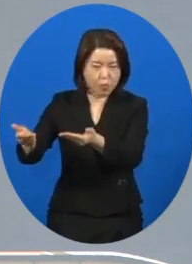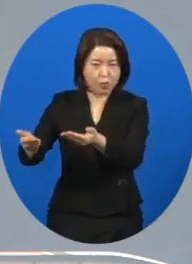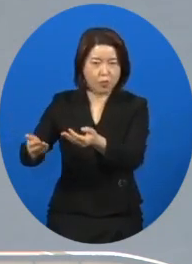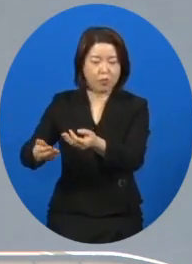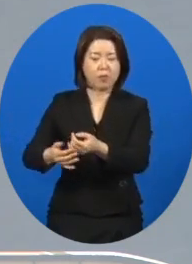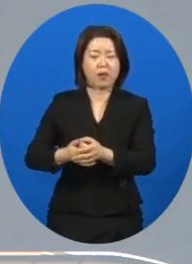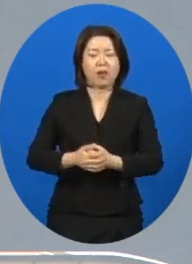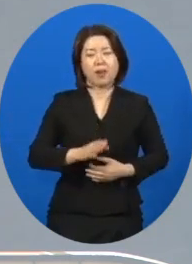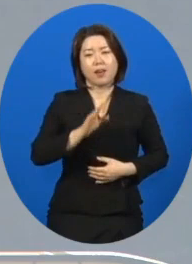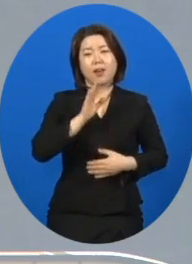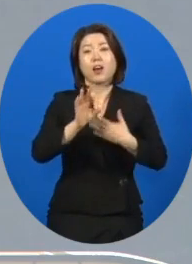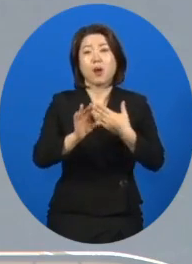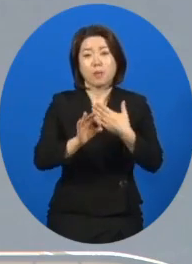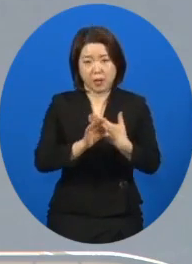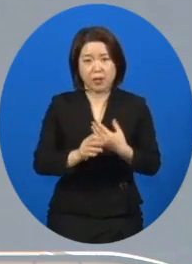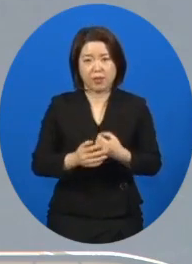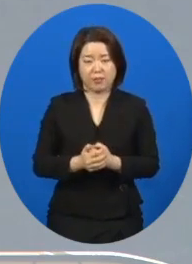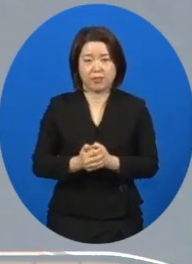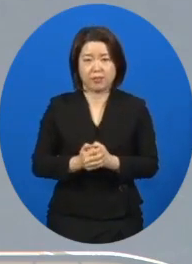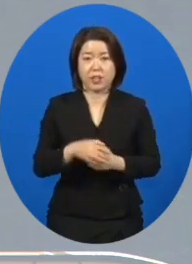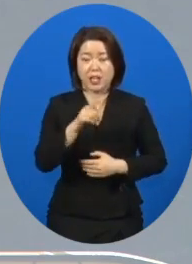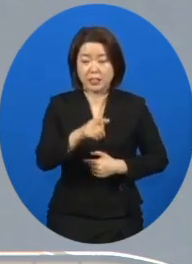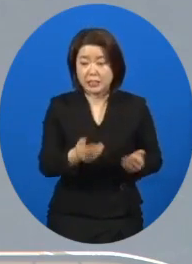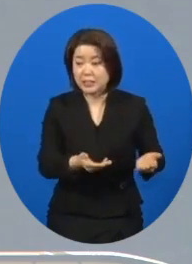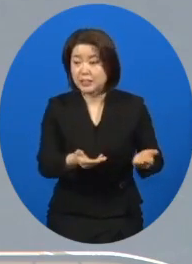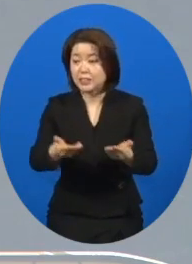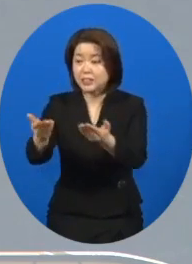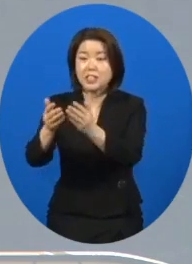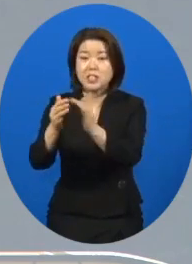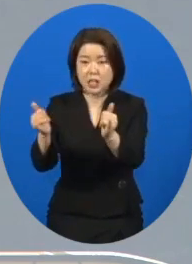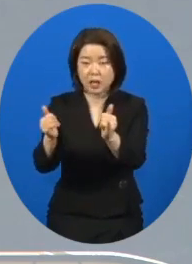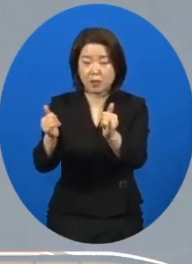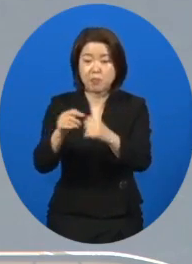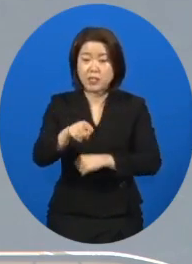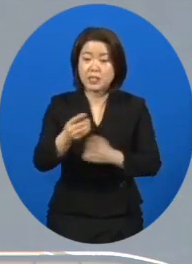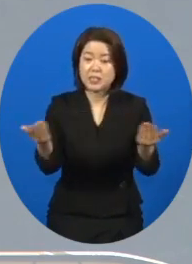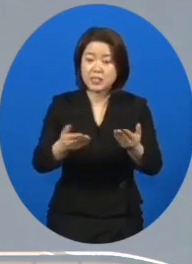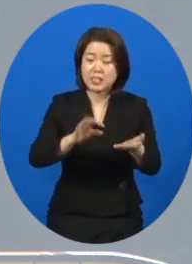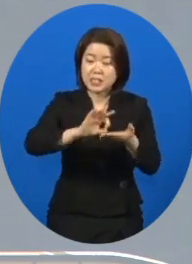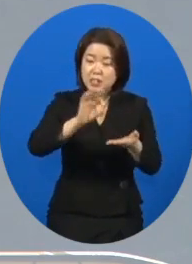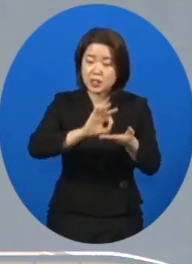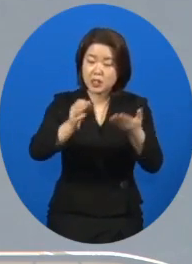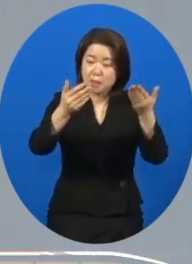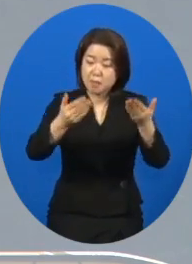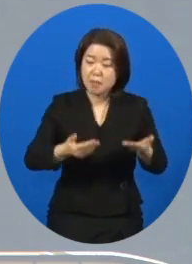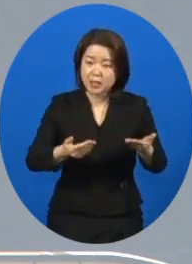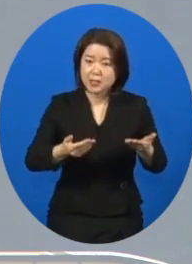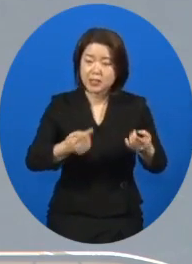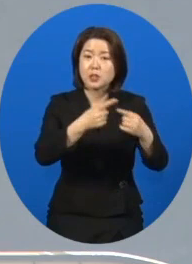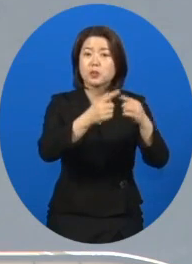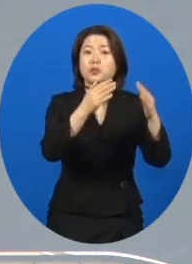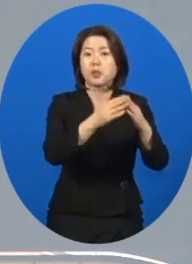그러면 그 드린 사람, 그 일을 위해 쓰임받은 교회가 복을